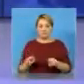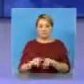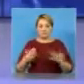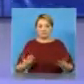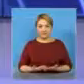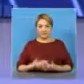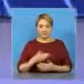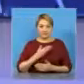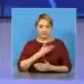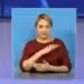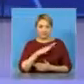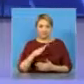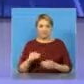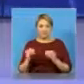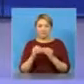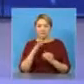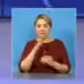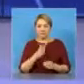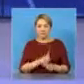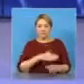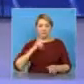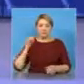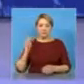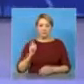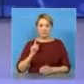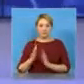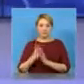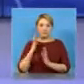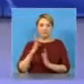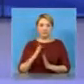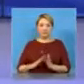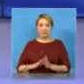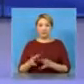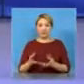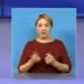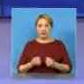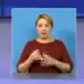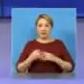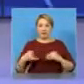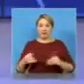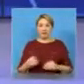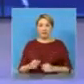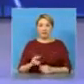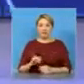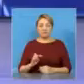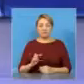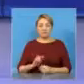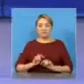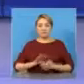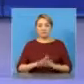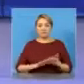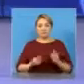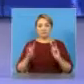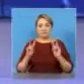жители недовольны тем, что десятилетиями приходится ждать своей очереди на получение земли. Дана Халенхазы продолжит